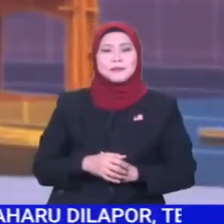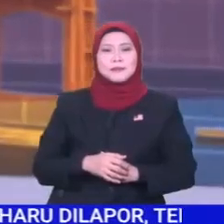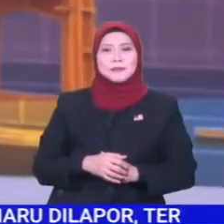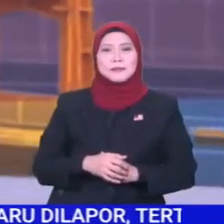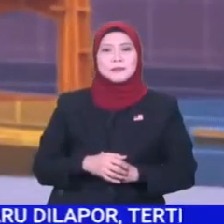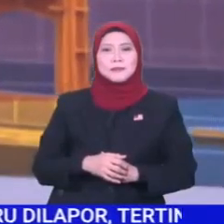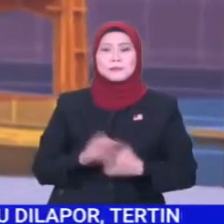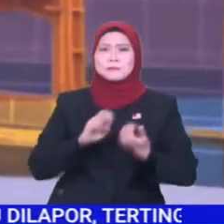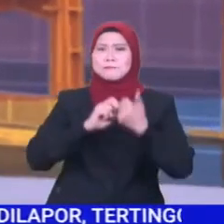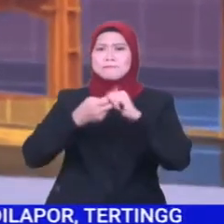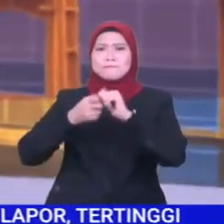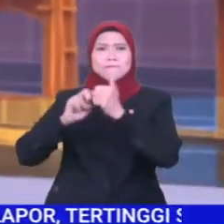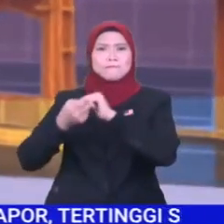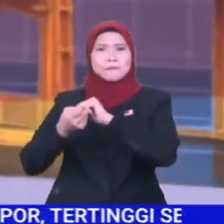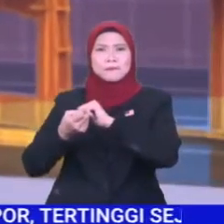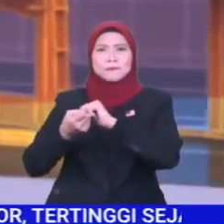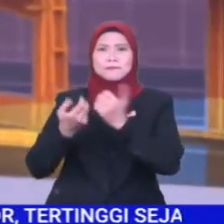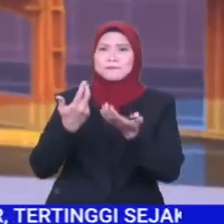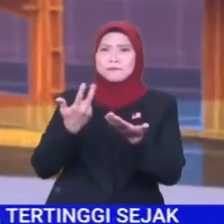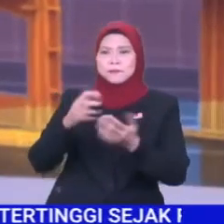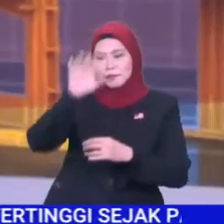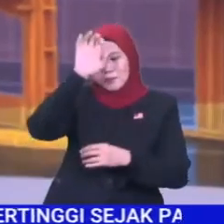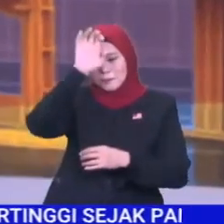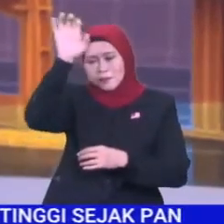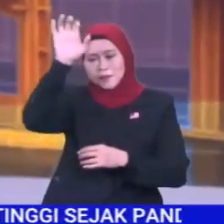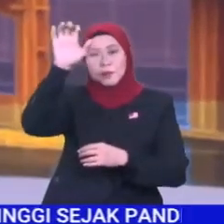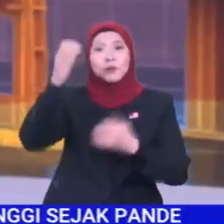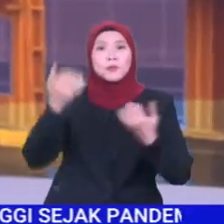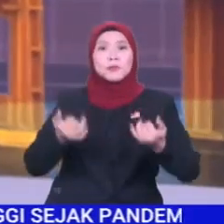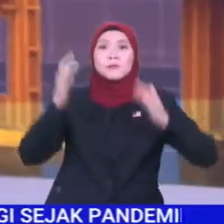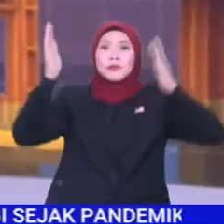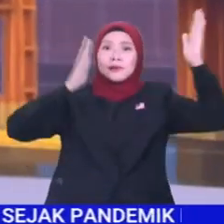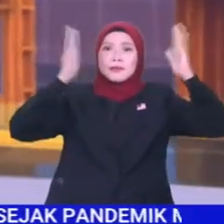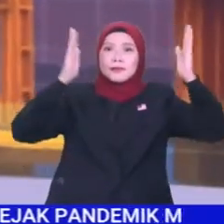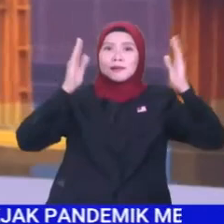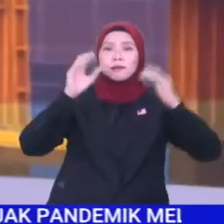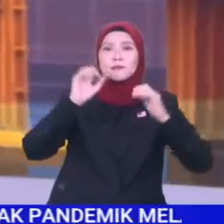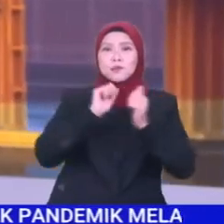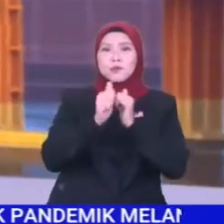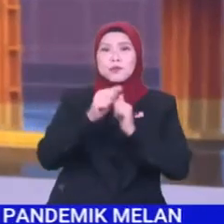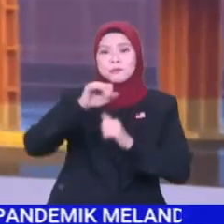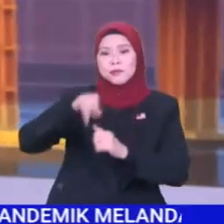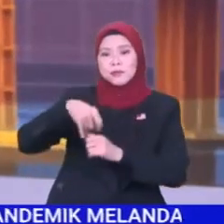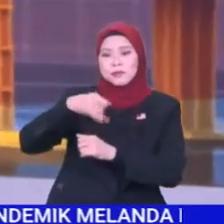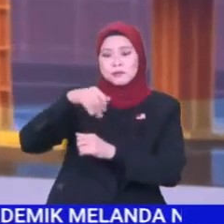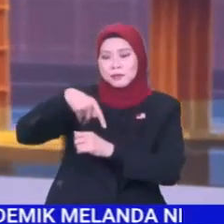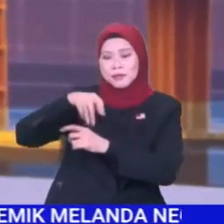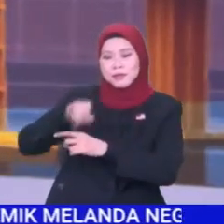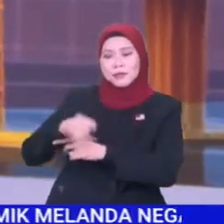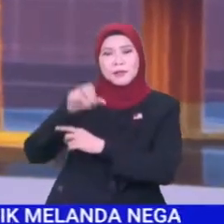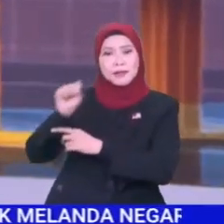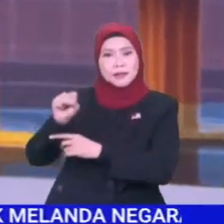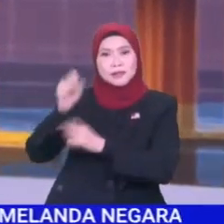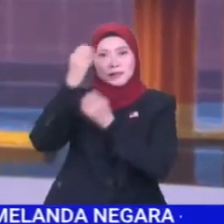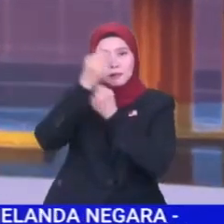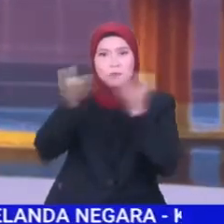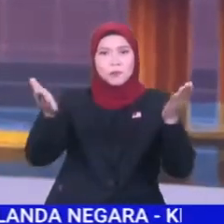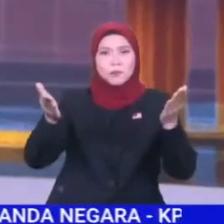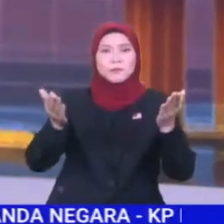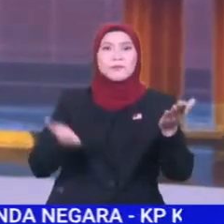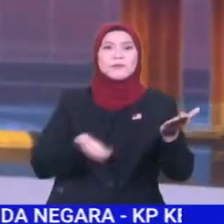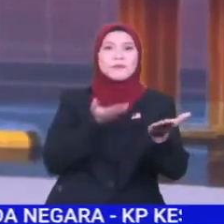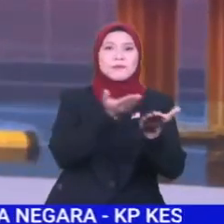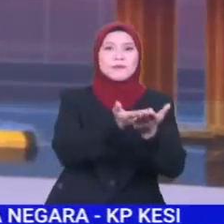Susulan kemelut yang melanda sepak takraw Malaysia ketika ini, Pesuruhjaya Sukan PJS memaklumkan cadangan